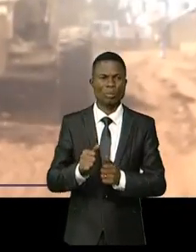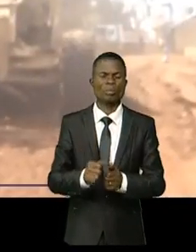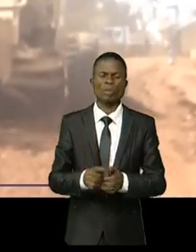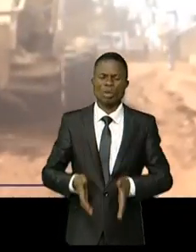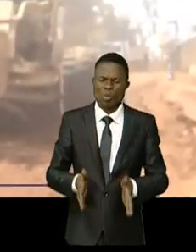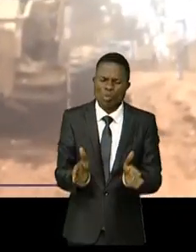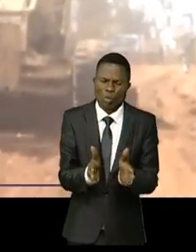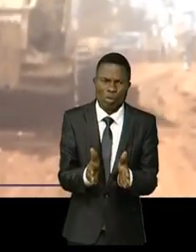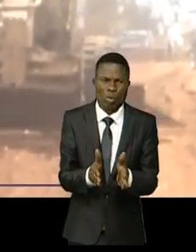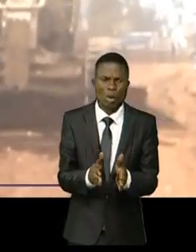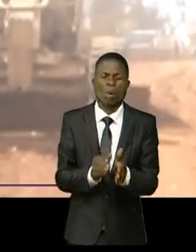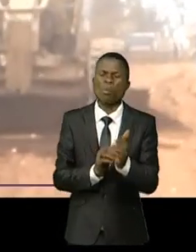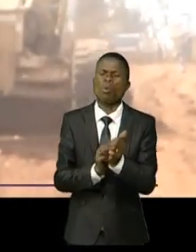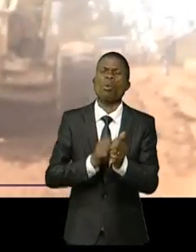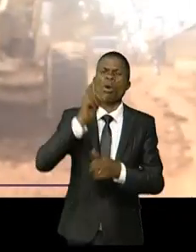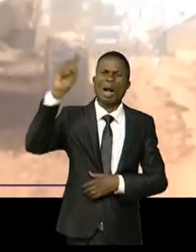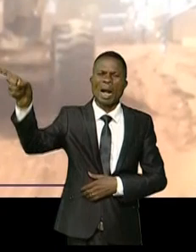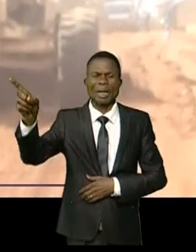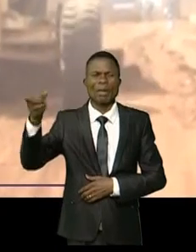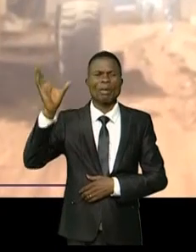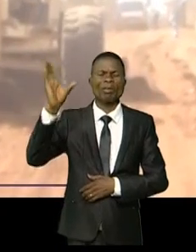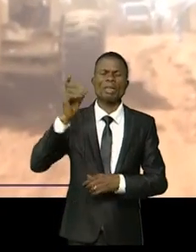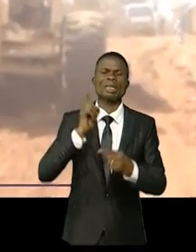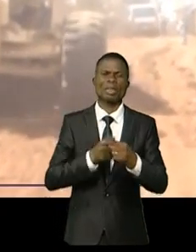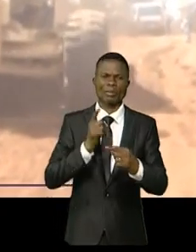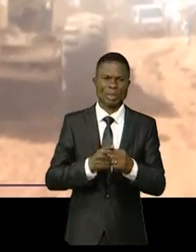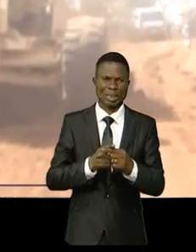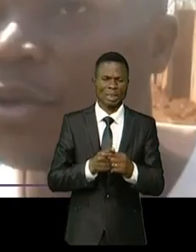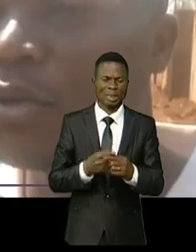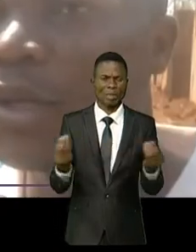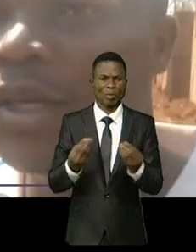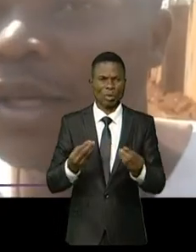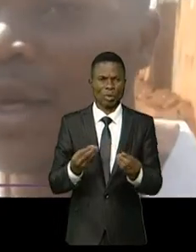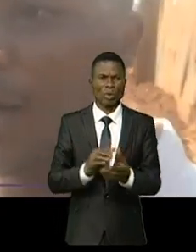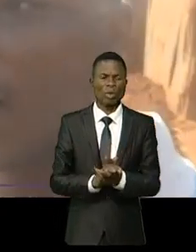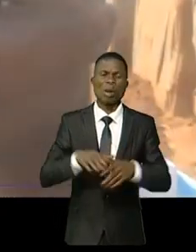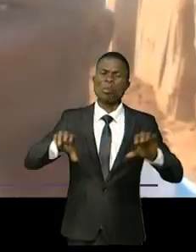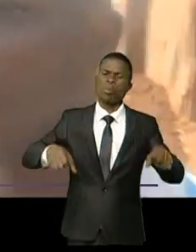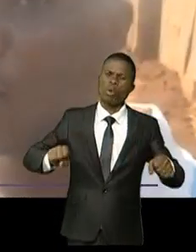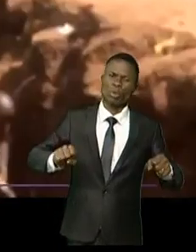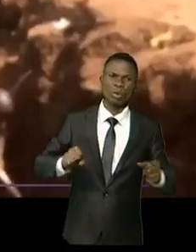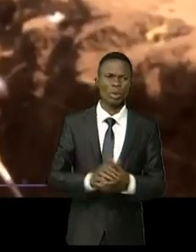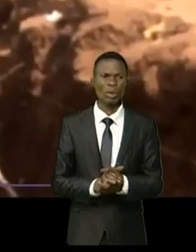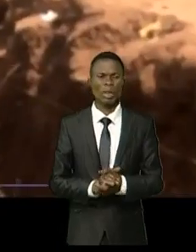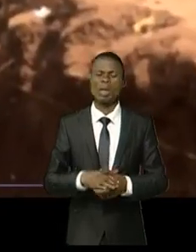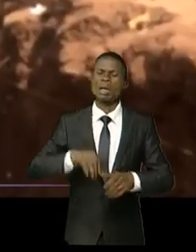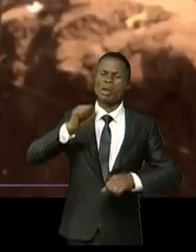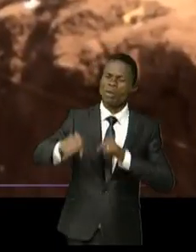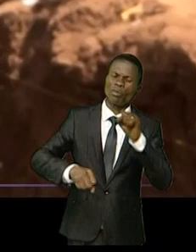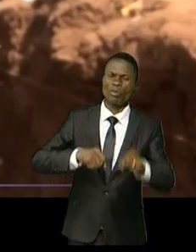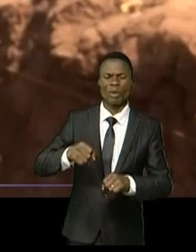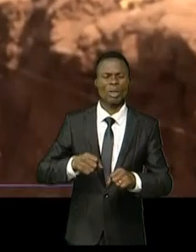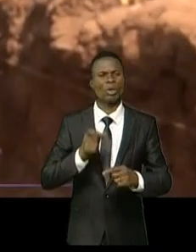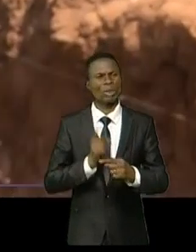Pour prendre les moyens de transport, il faudrait arriver à la route nationale numéro 5, donc arriver à la Maison Blanche ou bien à l'hôpital